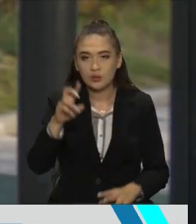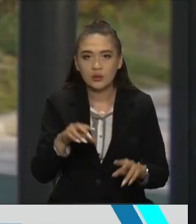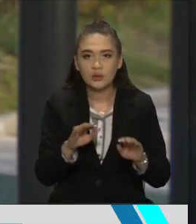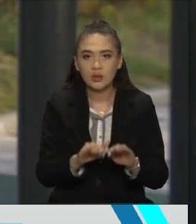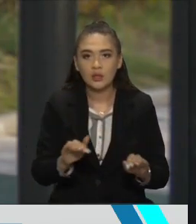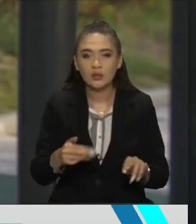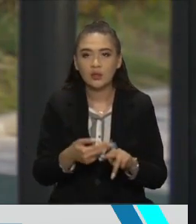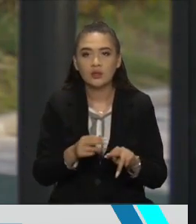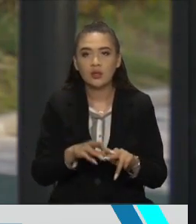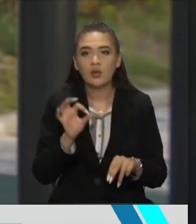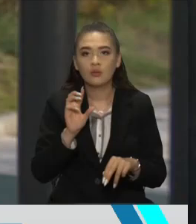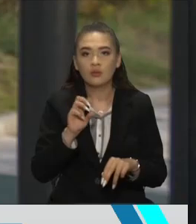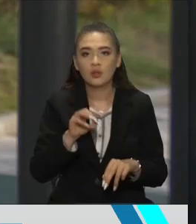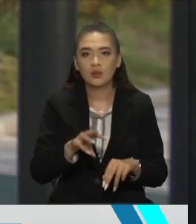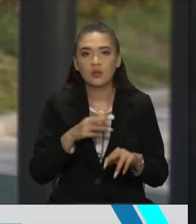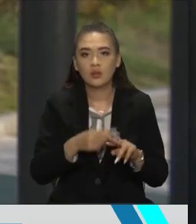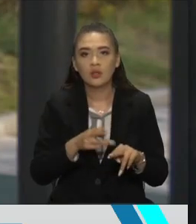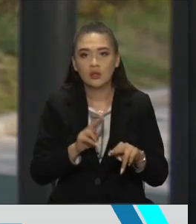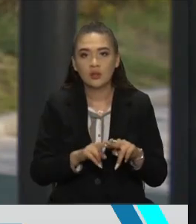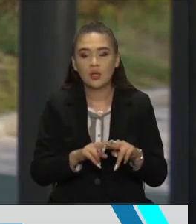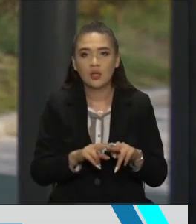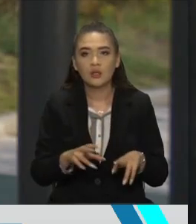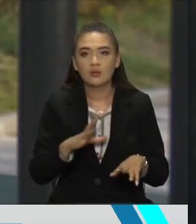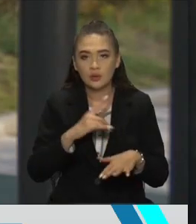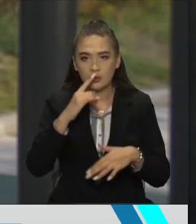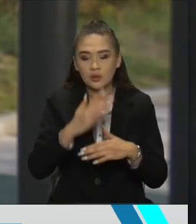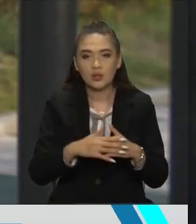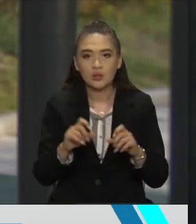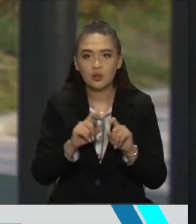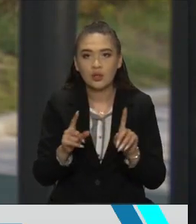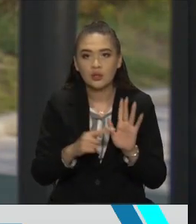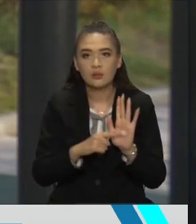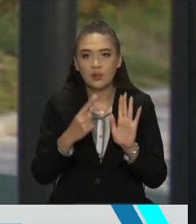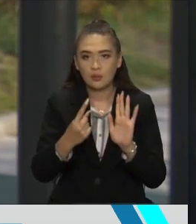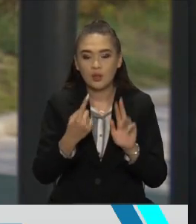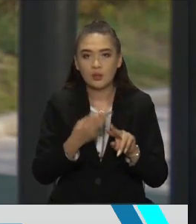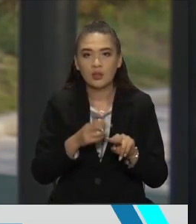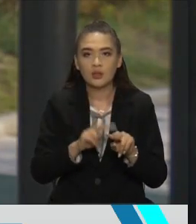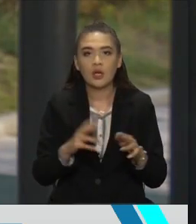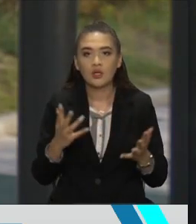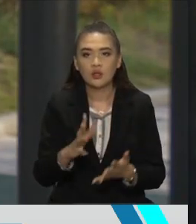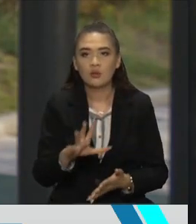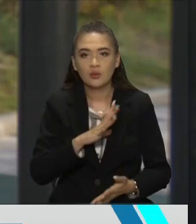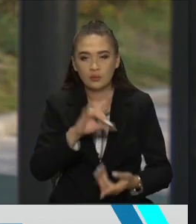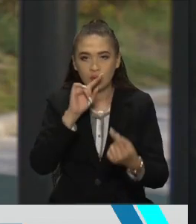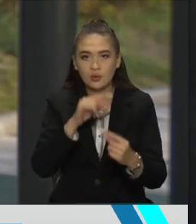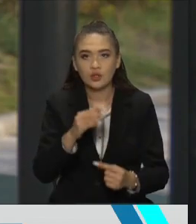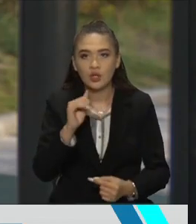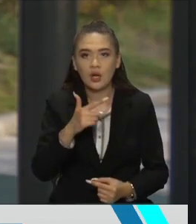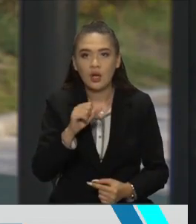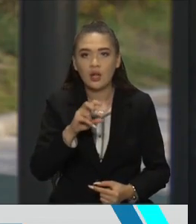у нас проблема со школой, что рядом нету. Самая ближайшая школа – это 71-я, которая находится напротив Жагалау. Но